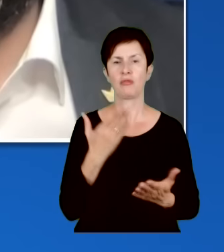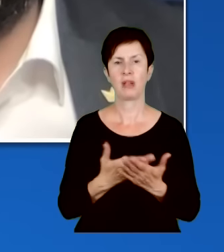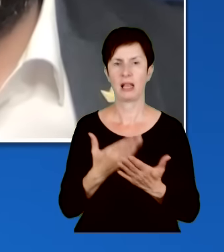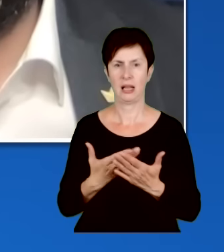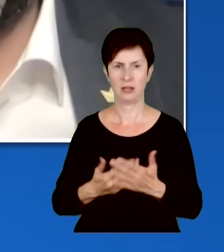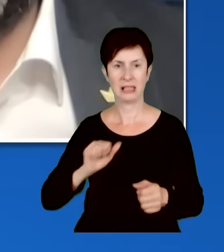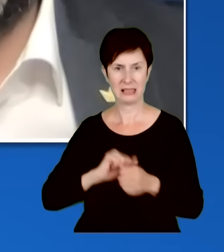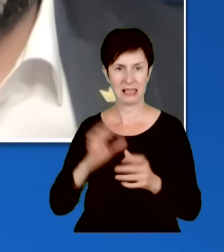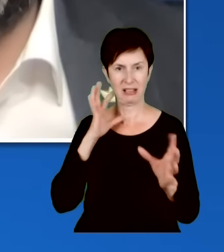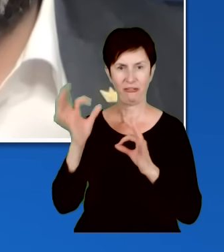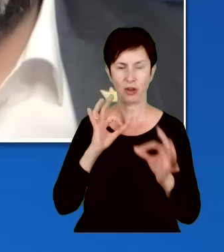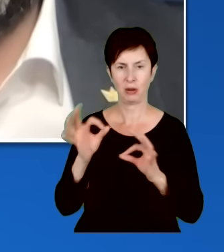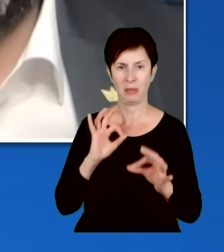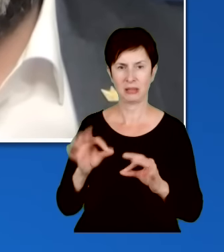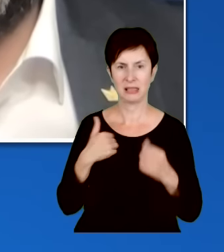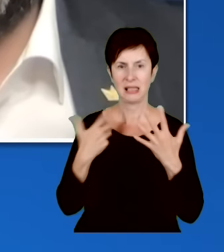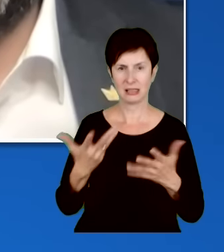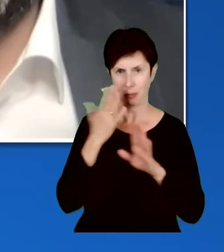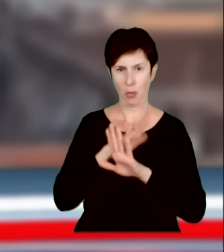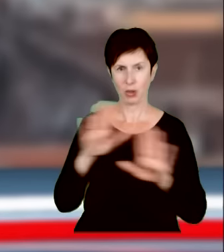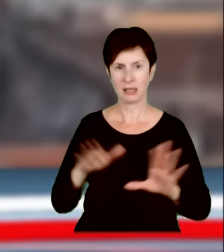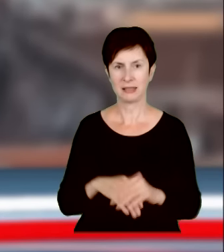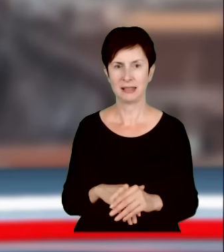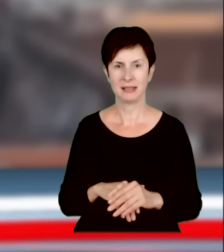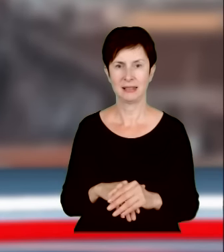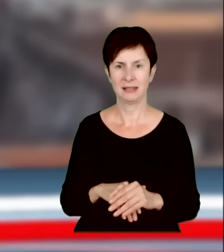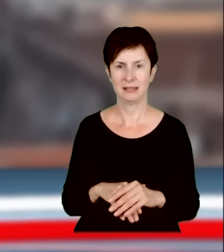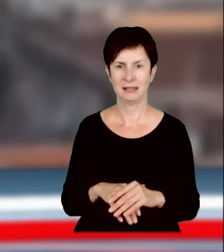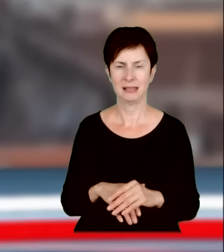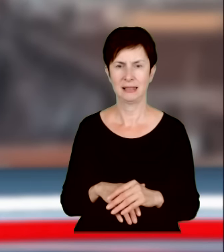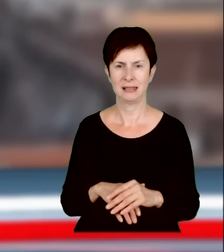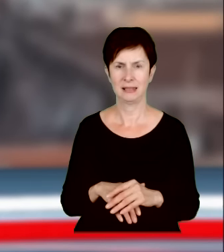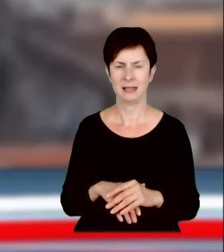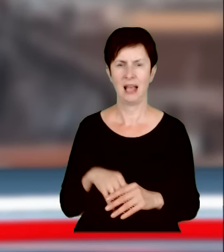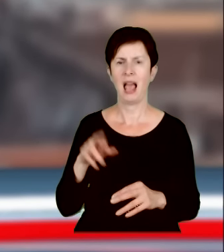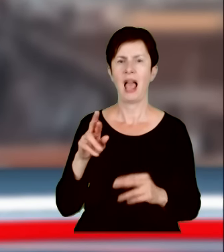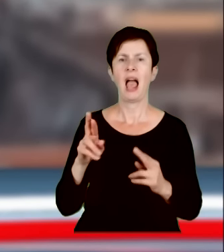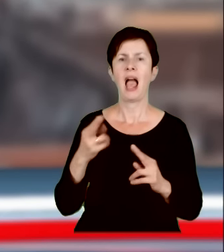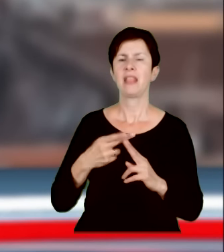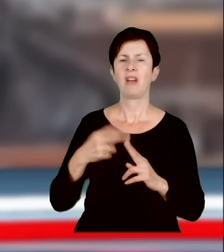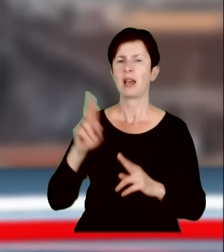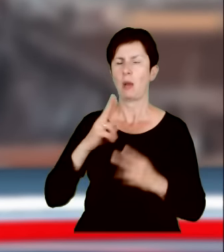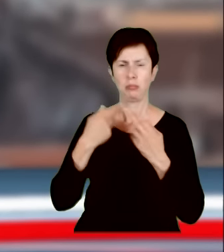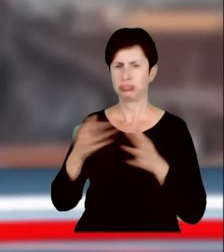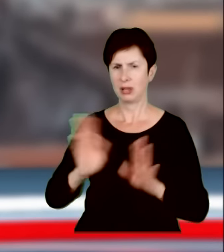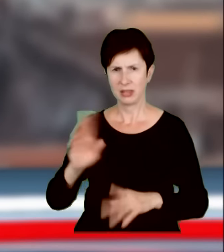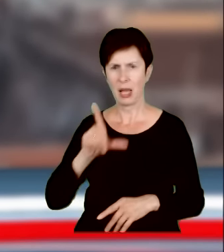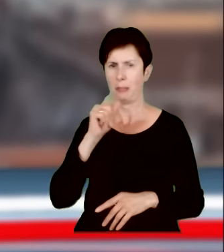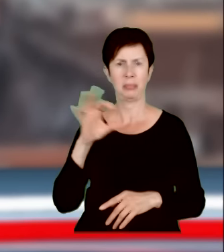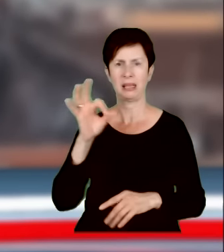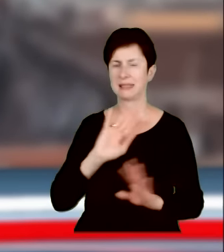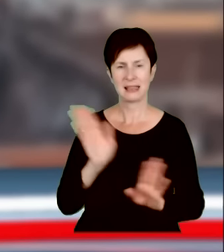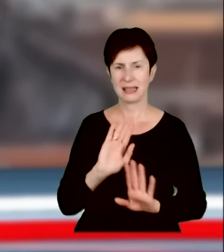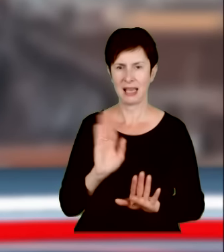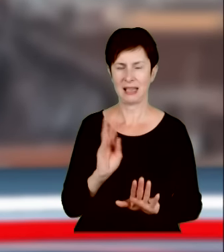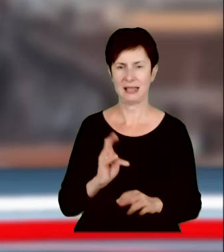informacja którą Chciałbym pokazać podana nie przez Republikę nie przez Prawo i Sprawiedliwość nie